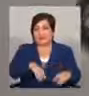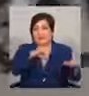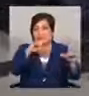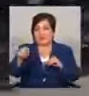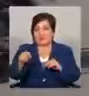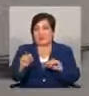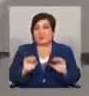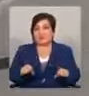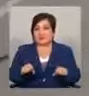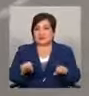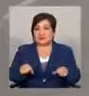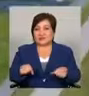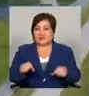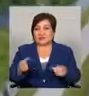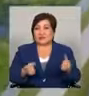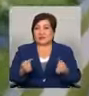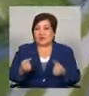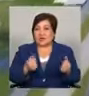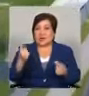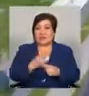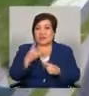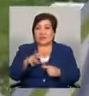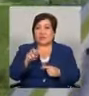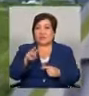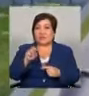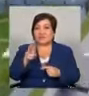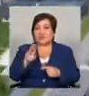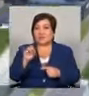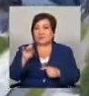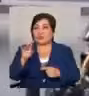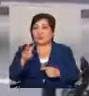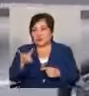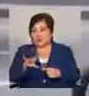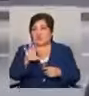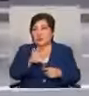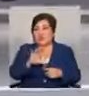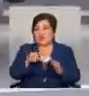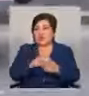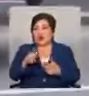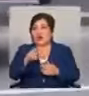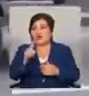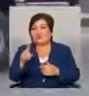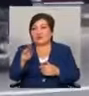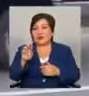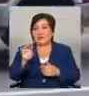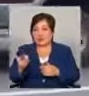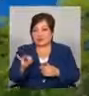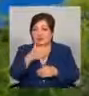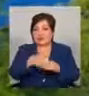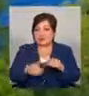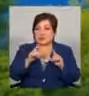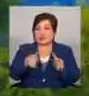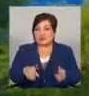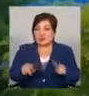Мотоцикл жүргізушілері ең әуелі Момышұлы көшесімен жүріп өтіп, Сайын арқылы Әл-Фараби даңғылына түсті. Жолшыбай қала тұрғындары қол бұлғап, баршаның